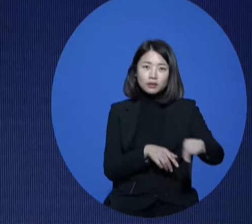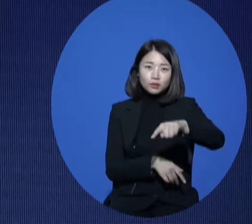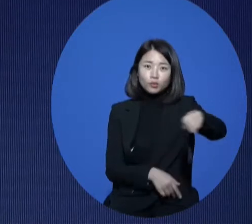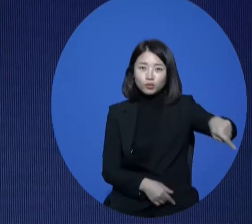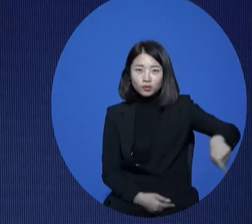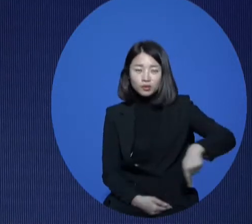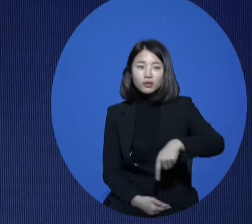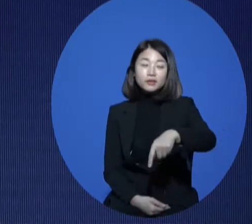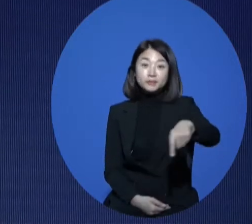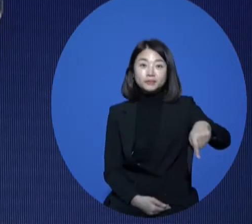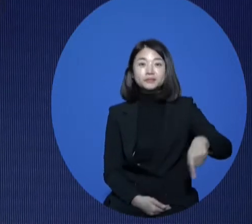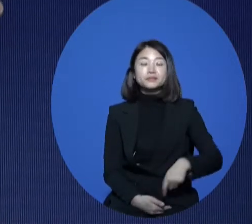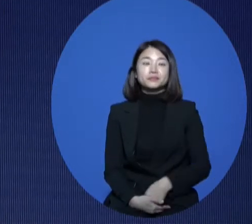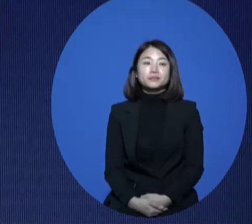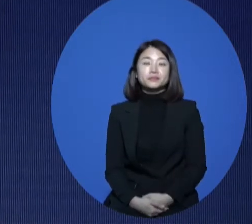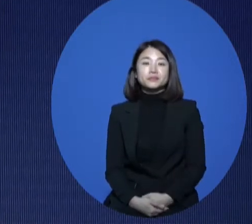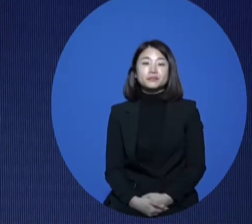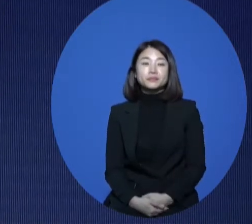오히려